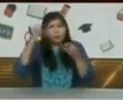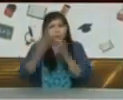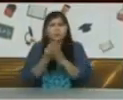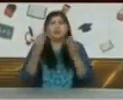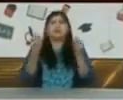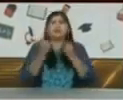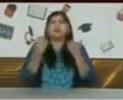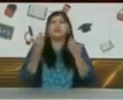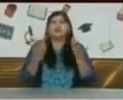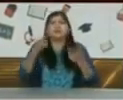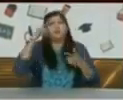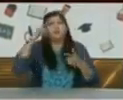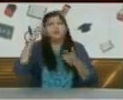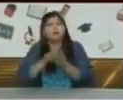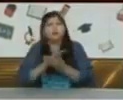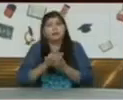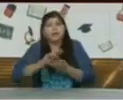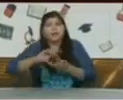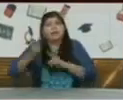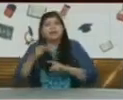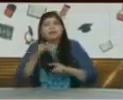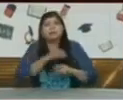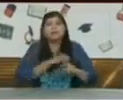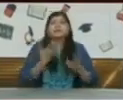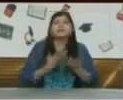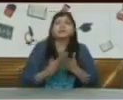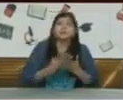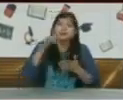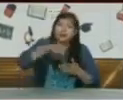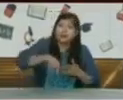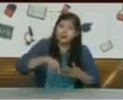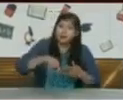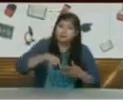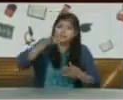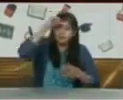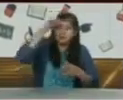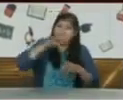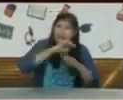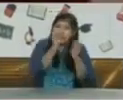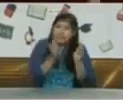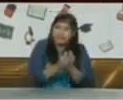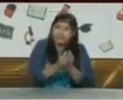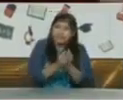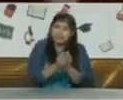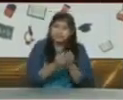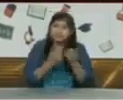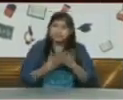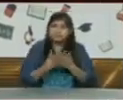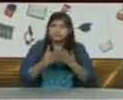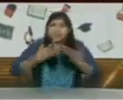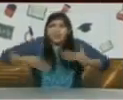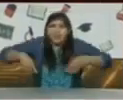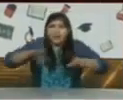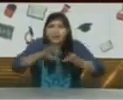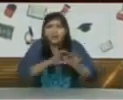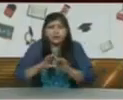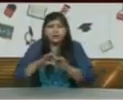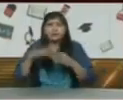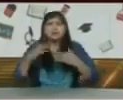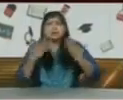जाएगा। इसका तो एक फायदा और होगा, आप इस देश के साथ भी एकाकार होते चले जाएंगे।